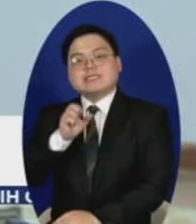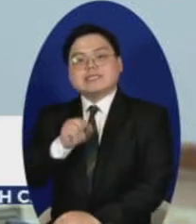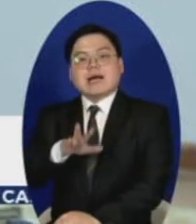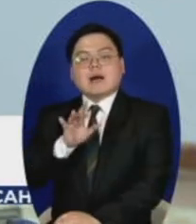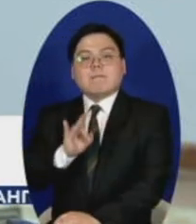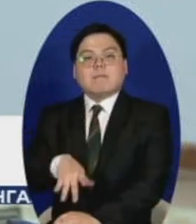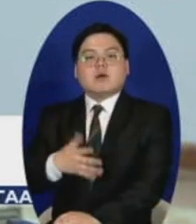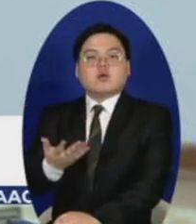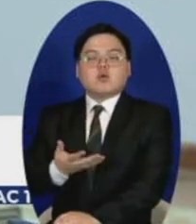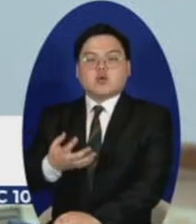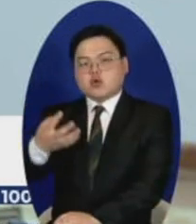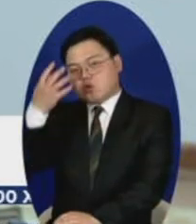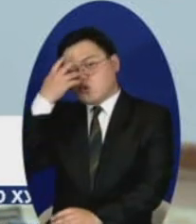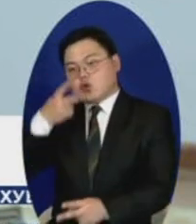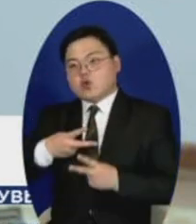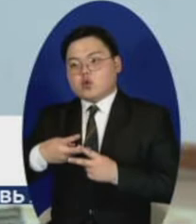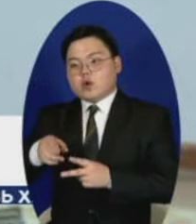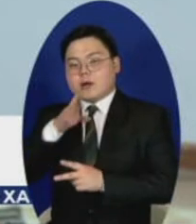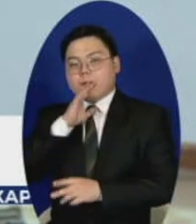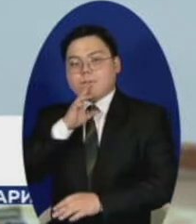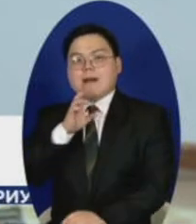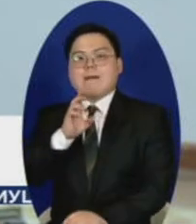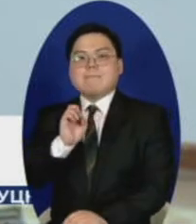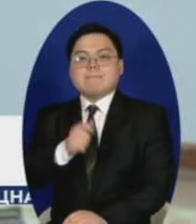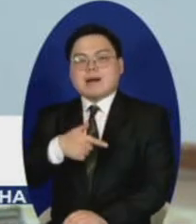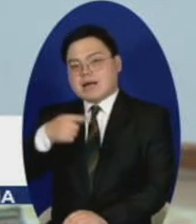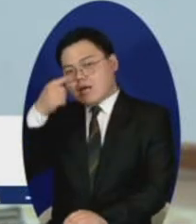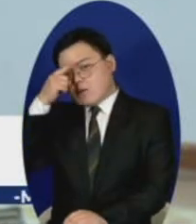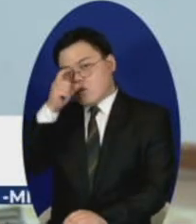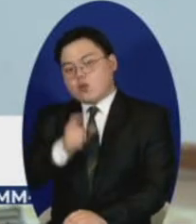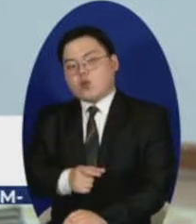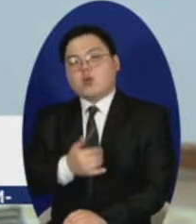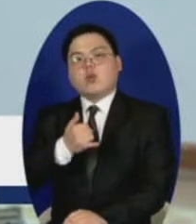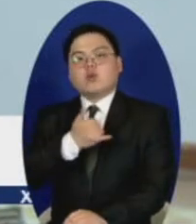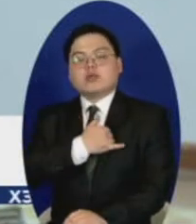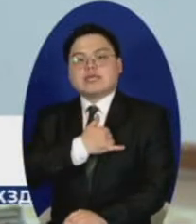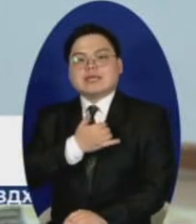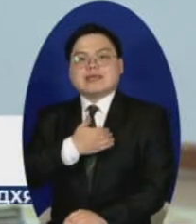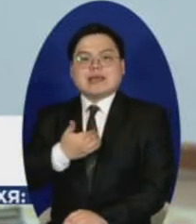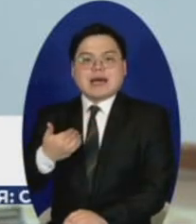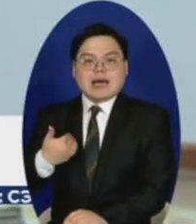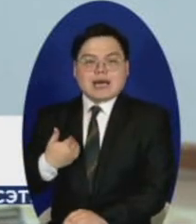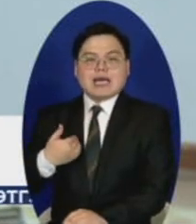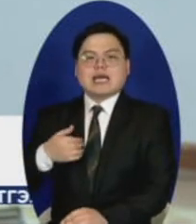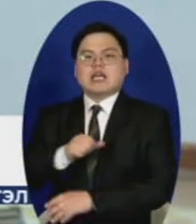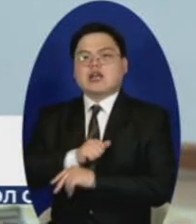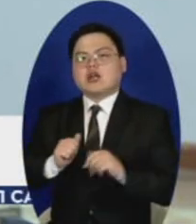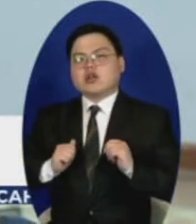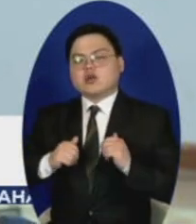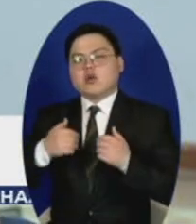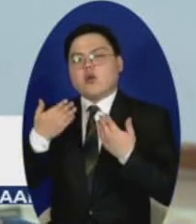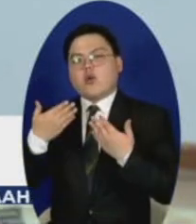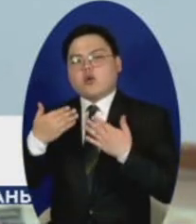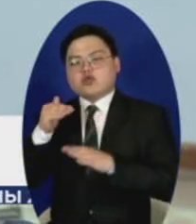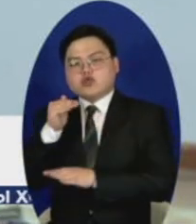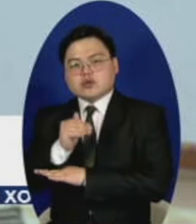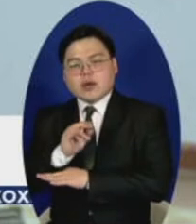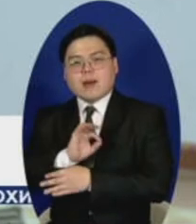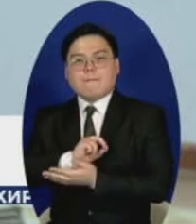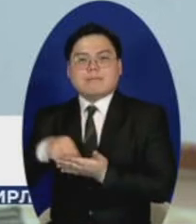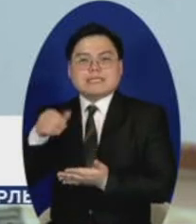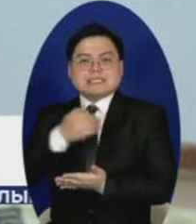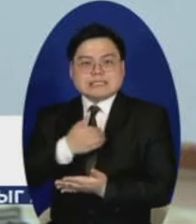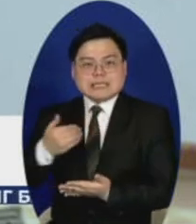анхан шатанд төрийн үйлчлэг хүрч байгаа багийн эмч, багийн дарга нар сумын одоо иргэдийн хурлын төлөөлөгч нарын бичиг гэдэг нолгон хүмүүс юм